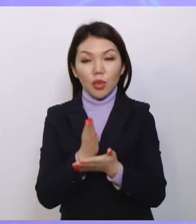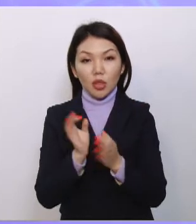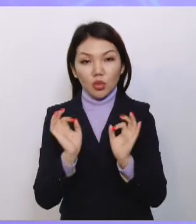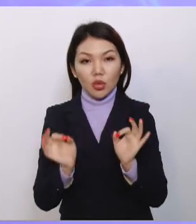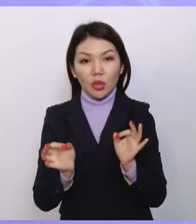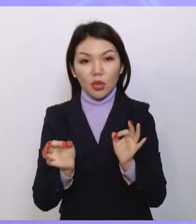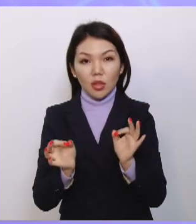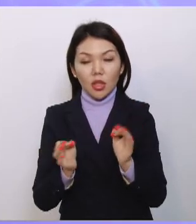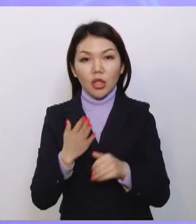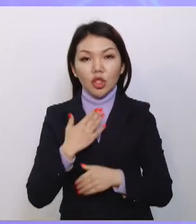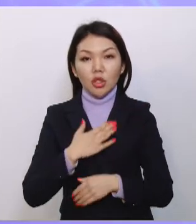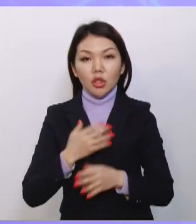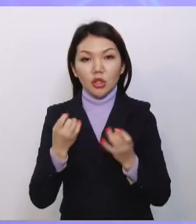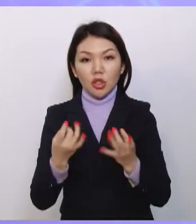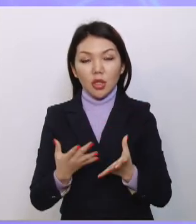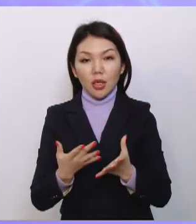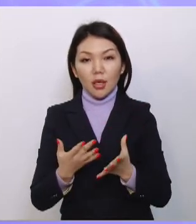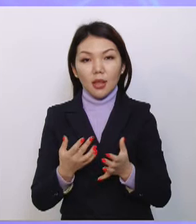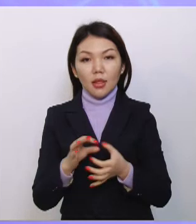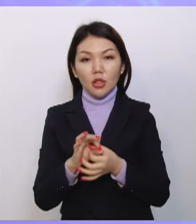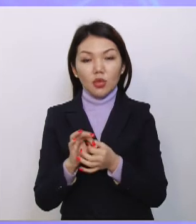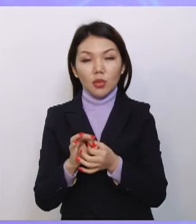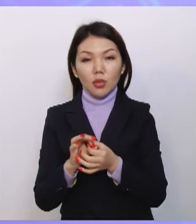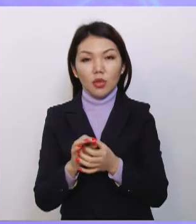Жай сүйлөмдөр жайынча баяндалат.